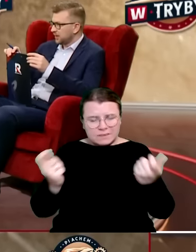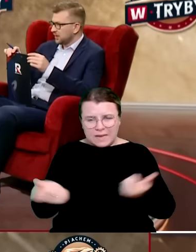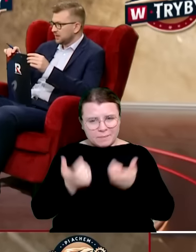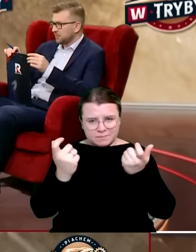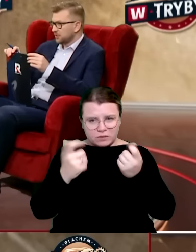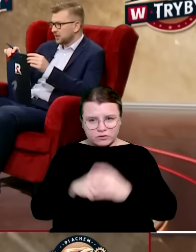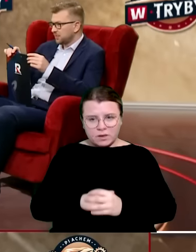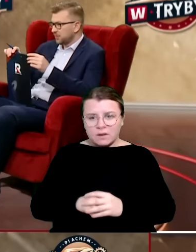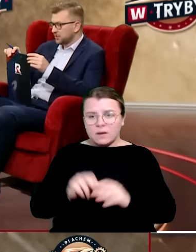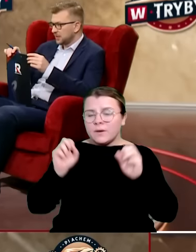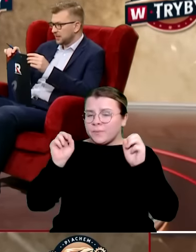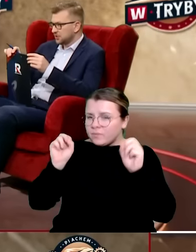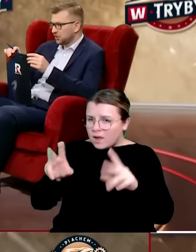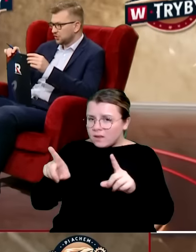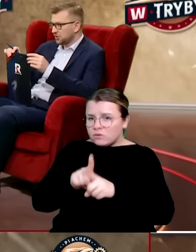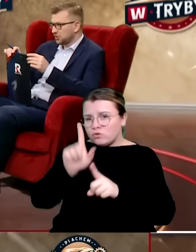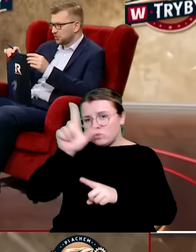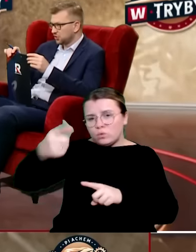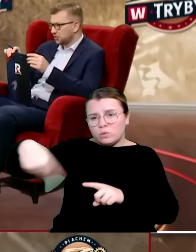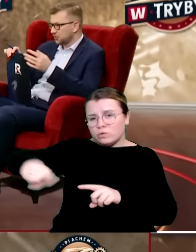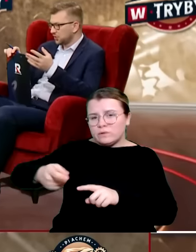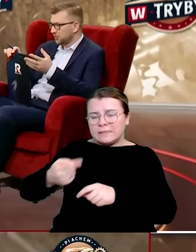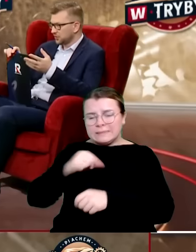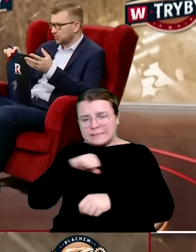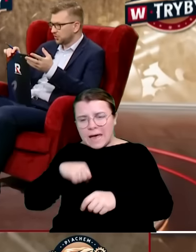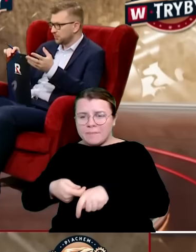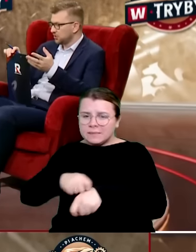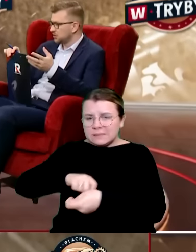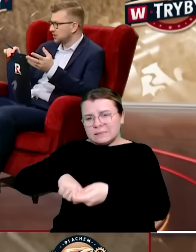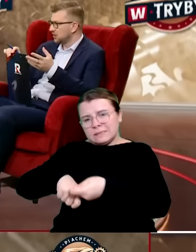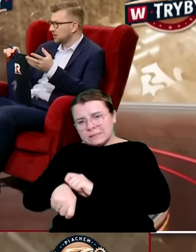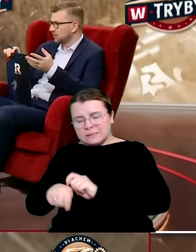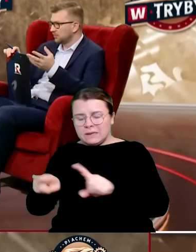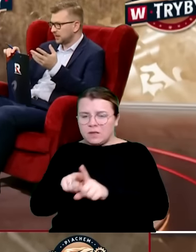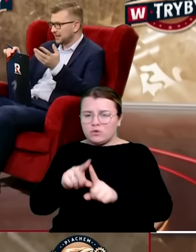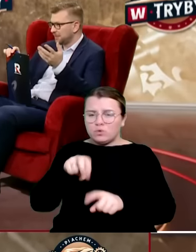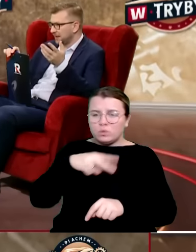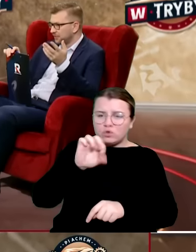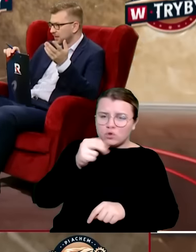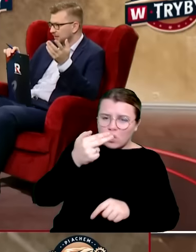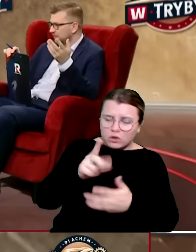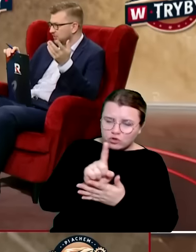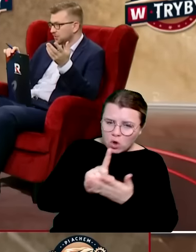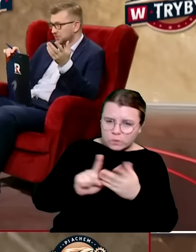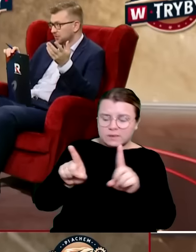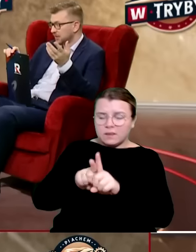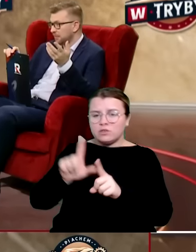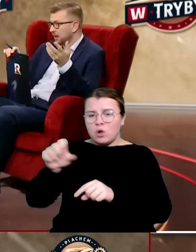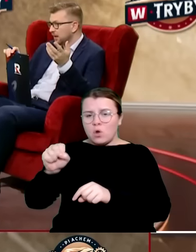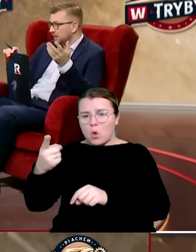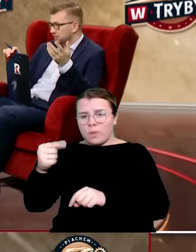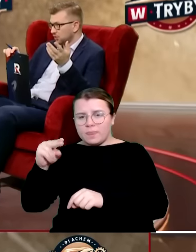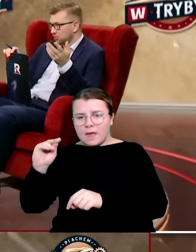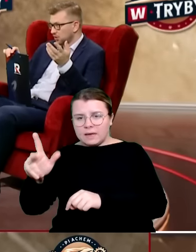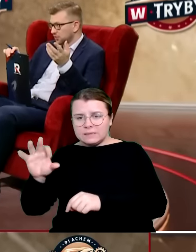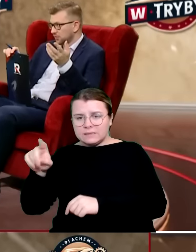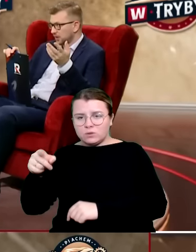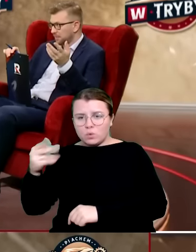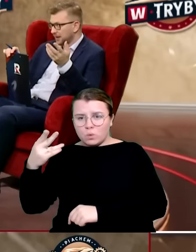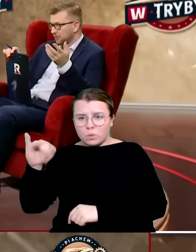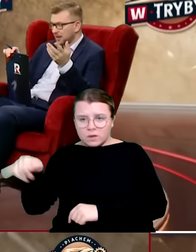organizowali, nie było żadnej pomocy, ale jeżeli chodzi też o Stroń Śląski, lądek zdrój, no to przecież... tak naprawdę to wszystko przez tą tamę w